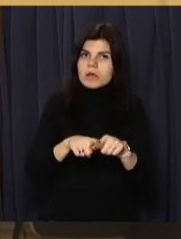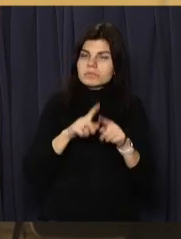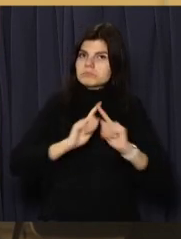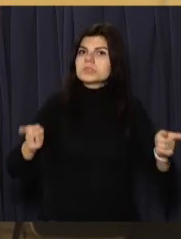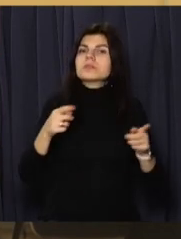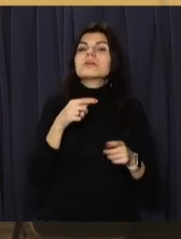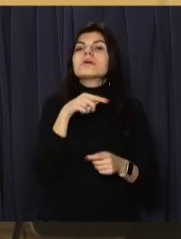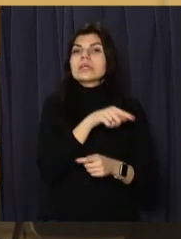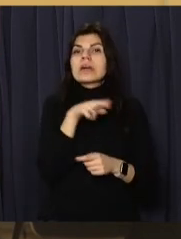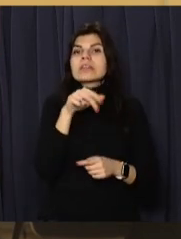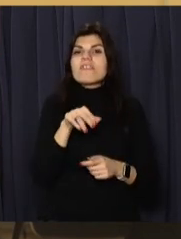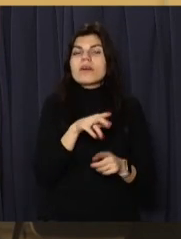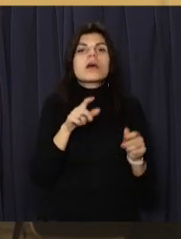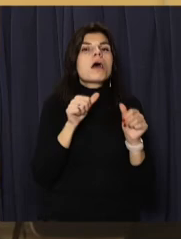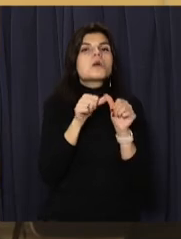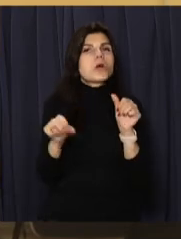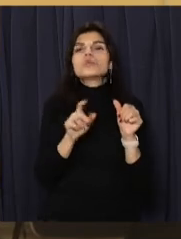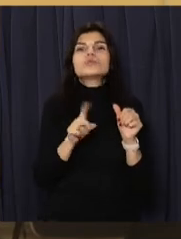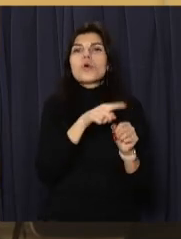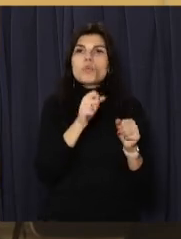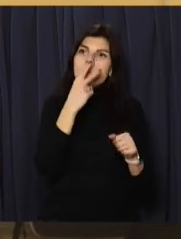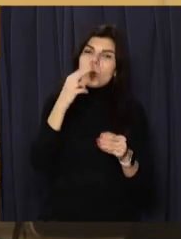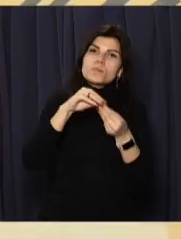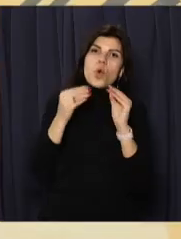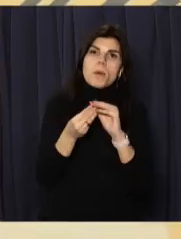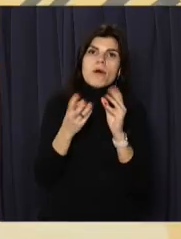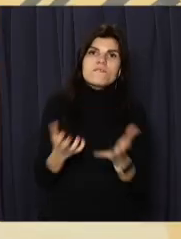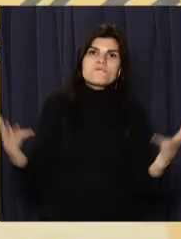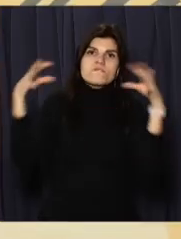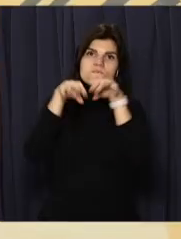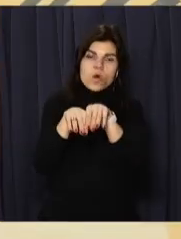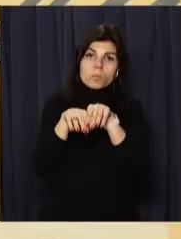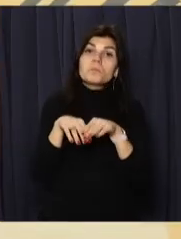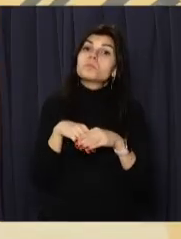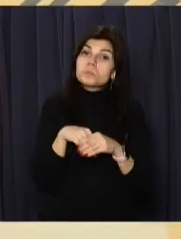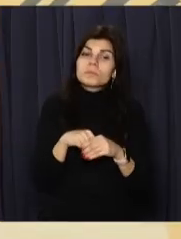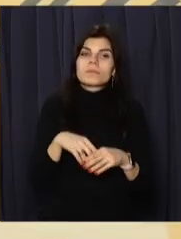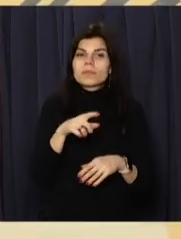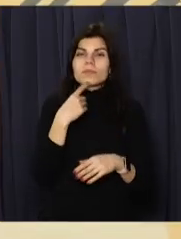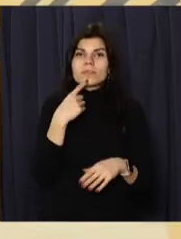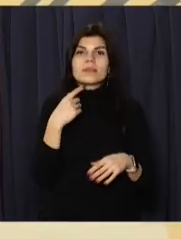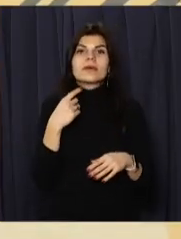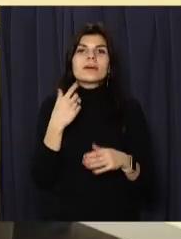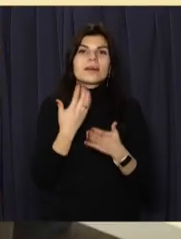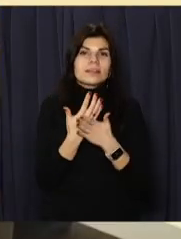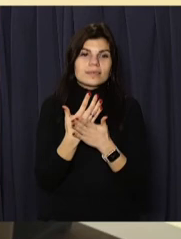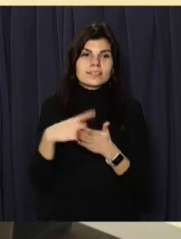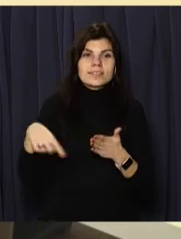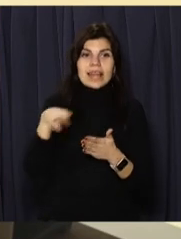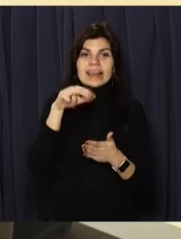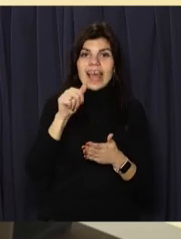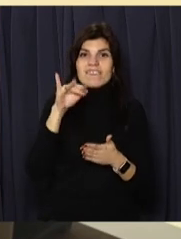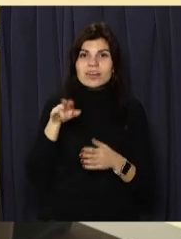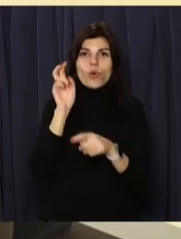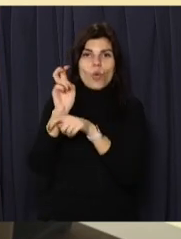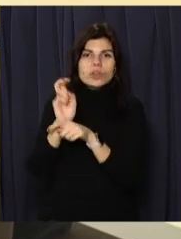Давид відрізняється тим, що він може подивитися на проблему комплексно. Гурток астрономії та ІТ станції юних техніків Дніпра Давид